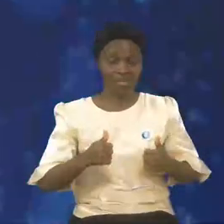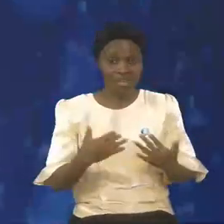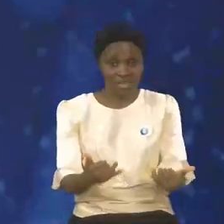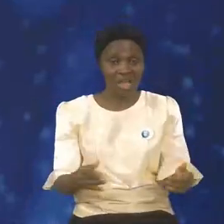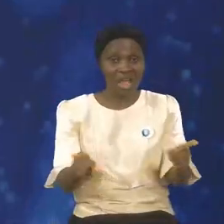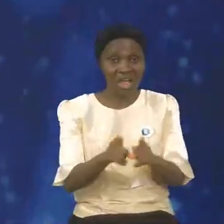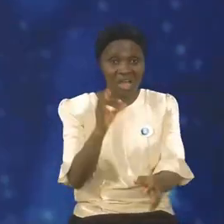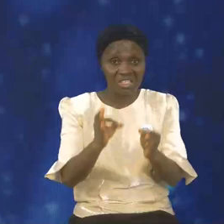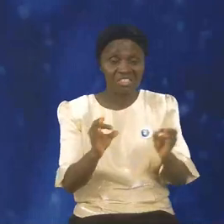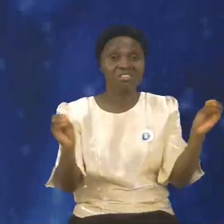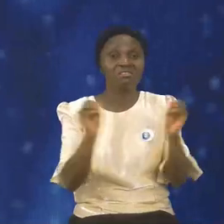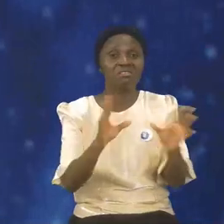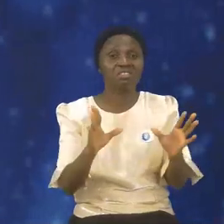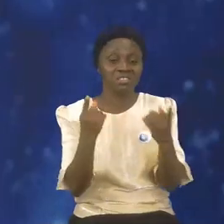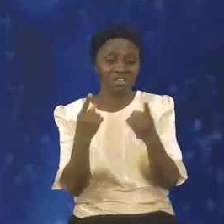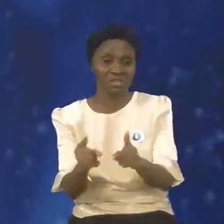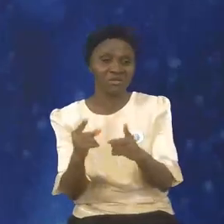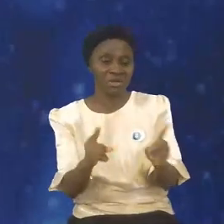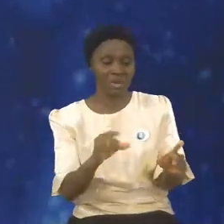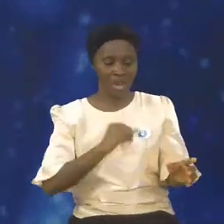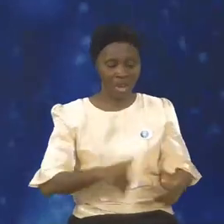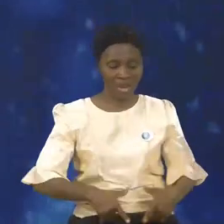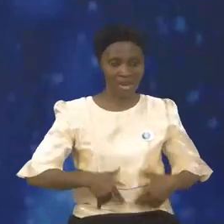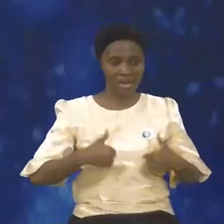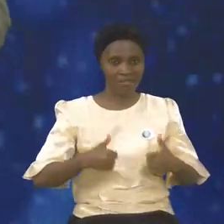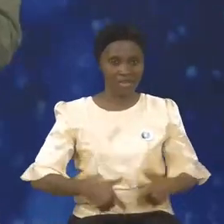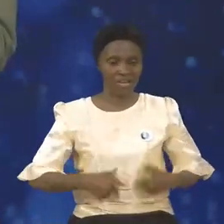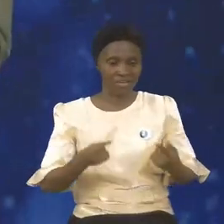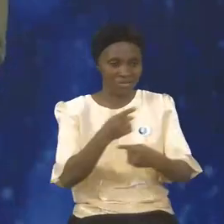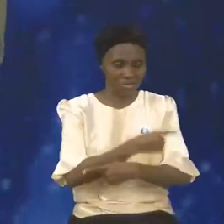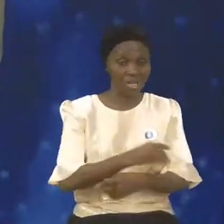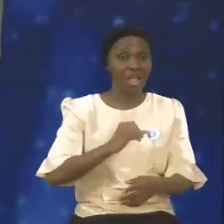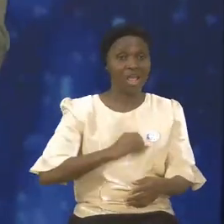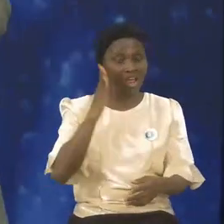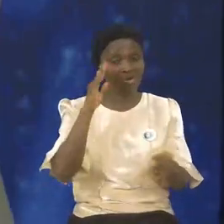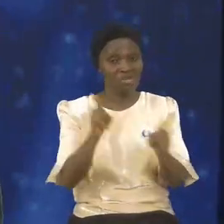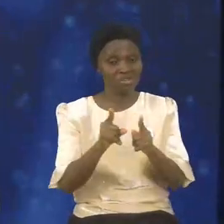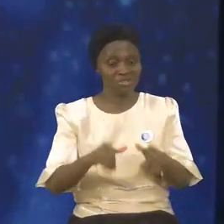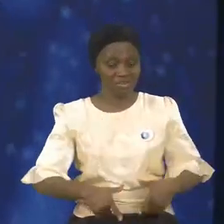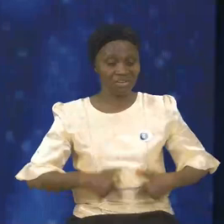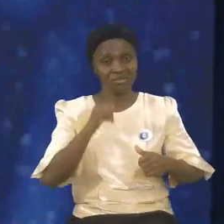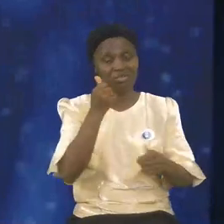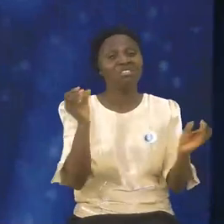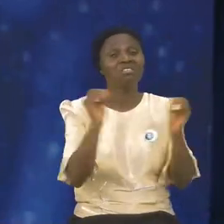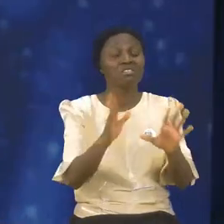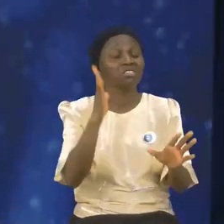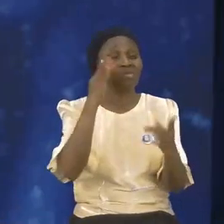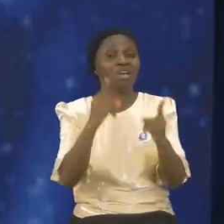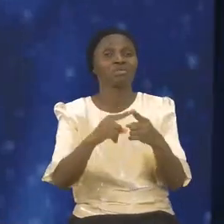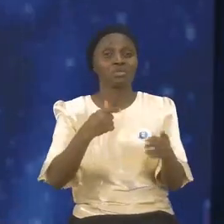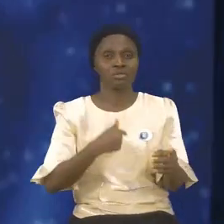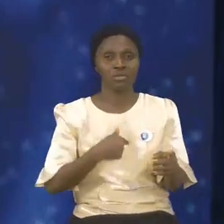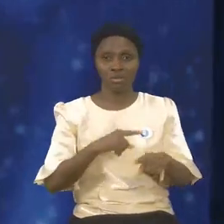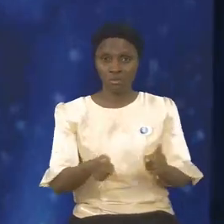se produire je l'ai fait hier rien de ces produits je l'ai fait je joue rien de ces produits je le ferai demain rien se produira le jour vient du Seigneur viendra